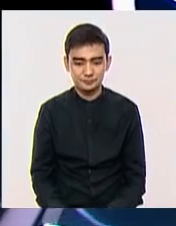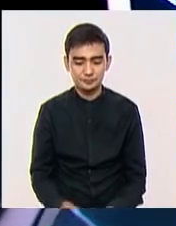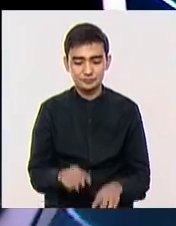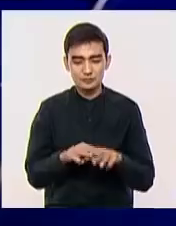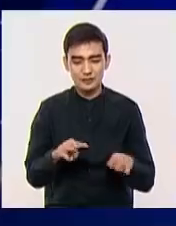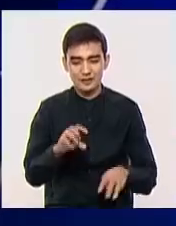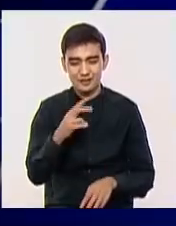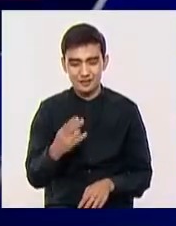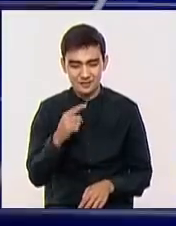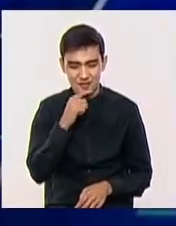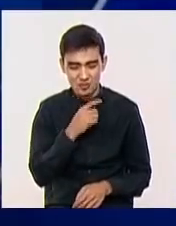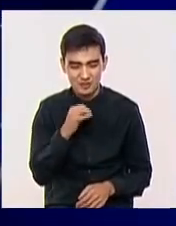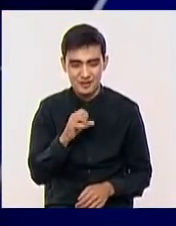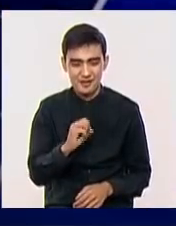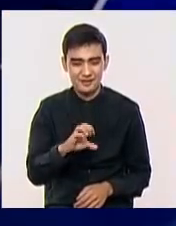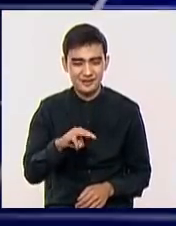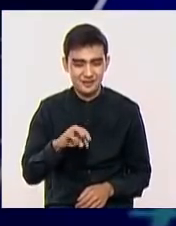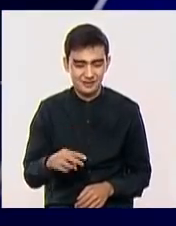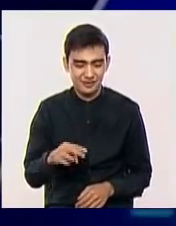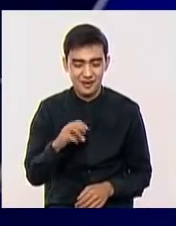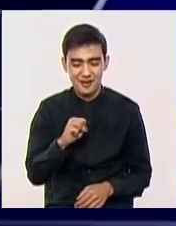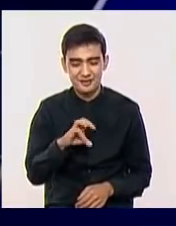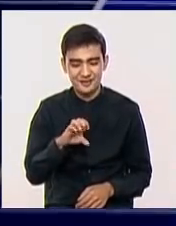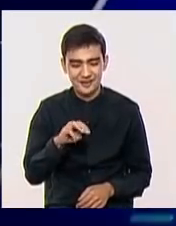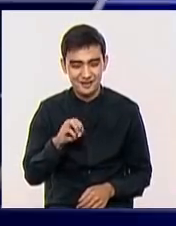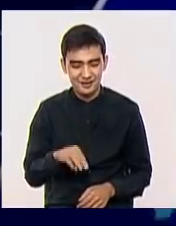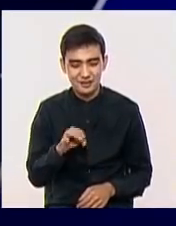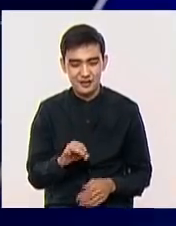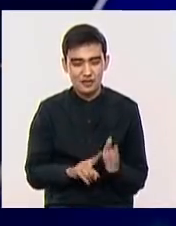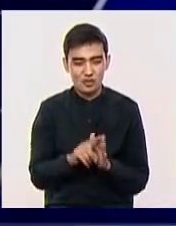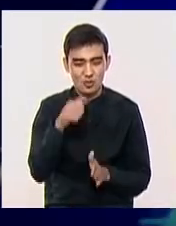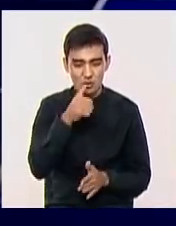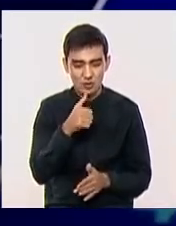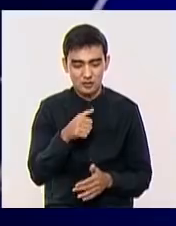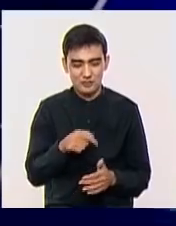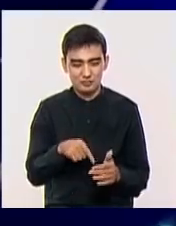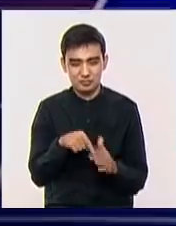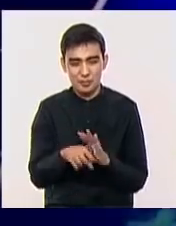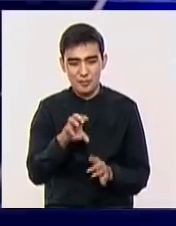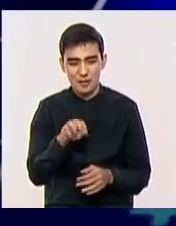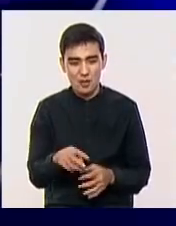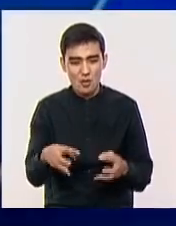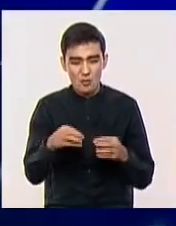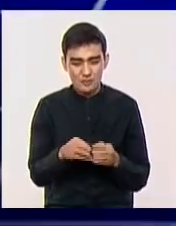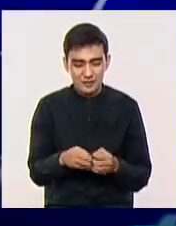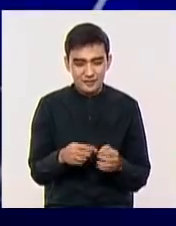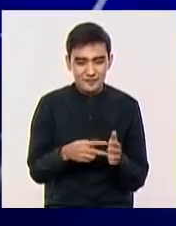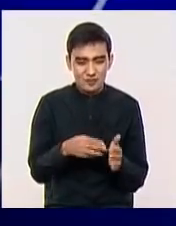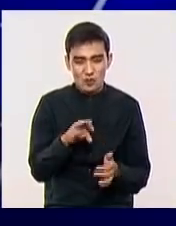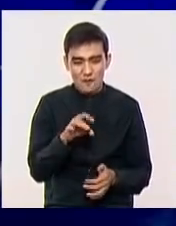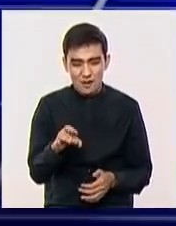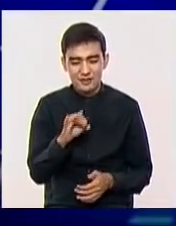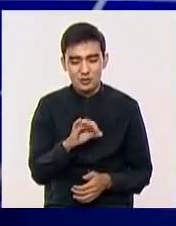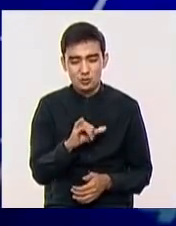Министр национальной экономики Асет Иргалиев сегодня рассказал, что с начала года внутренний валовый продукт, то есть общая стоимость товаров и